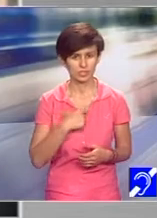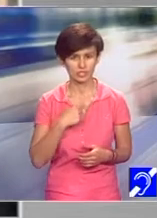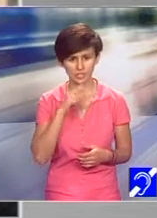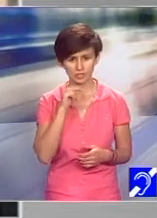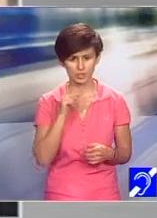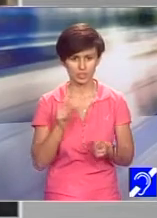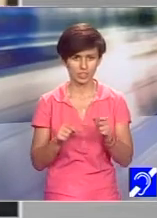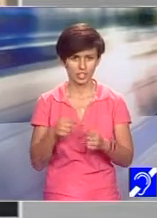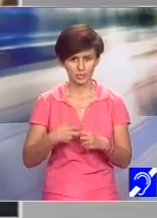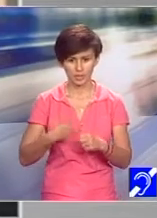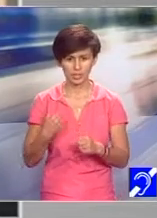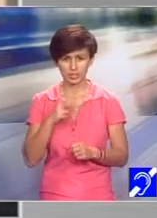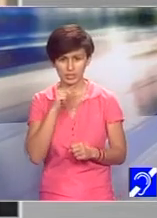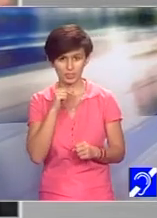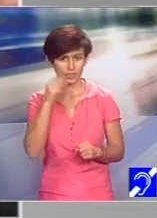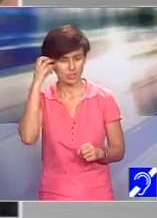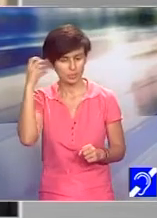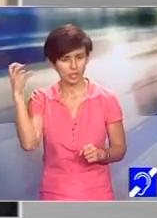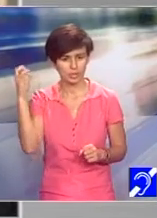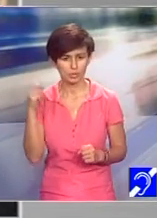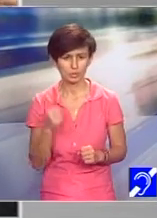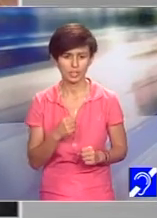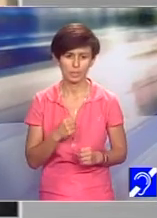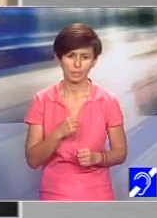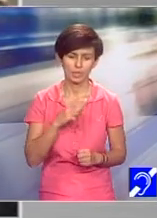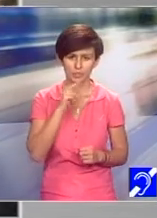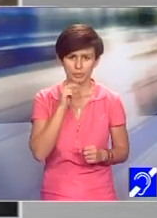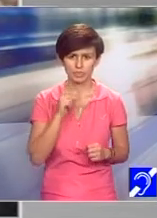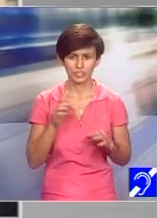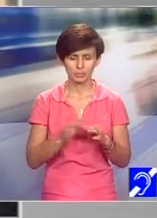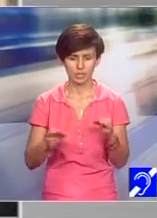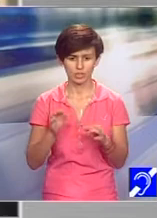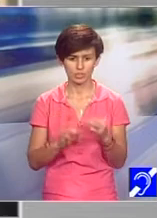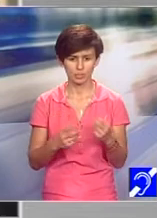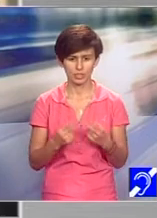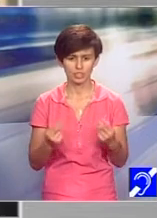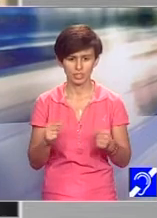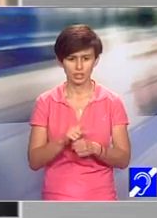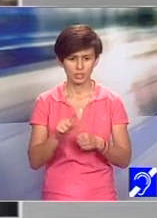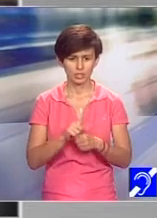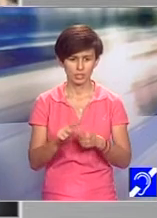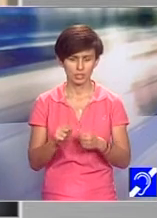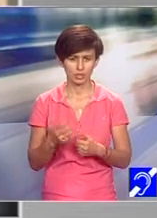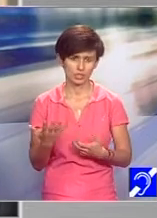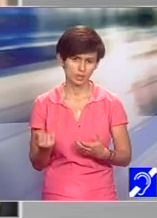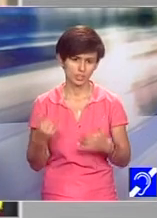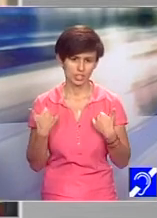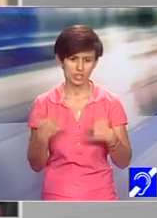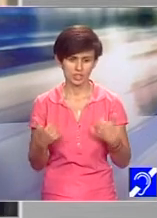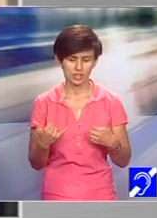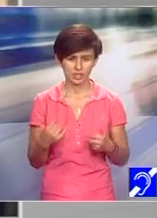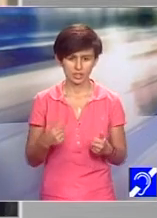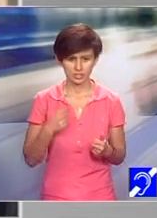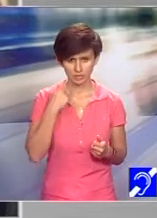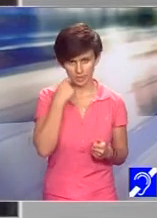și despre altceva, despre cultură, se face networking, se vorbește despre economie, sunt multe lucruri de vorbit despre ce se întâmplă acum în